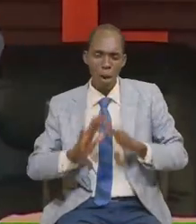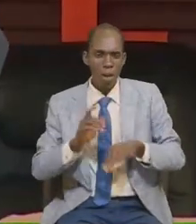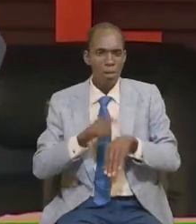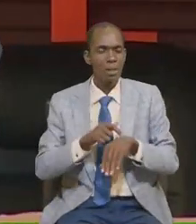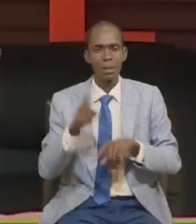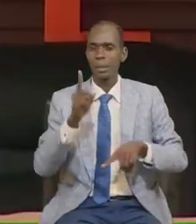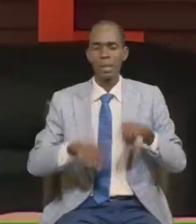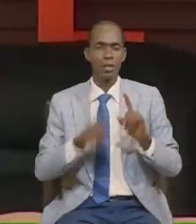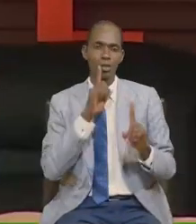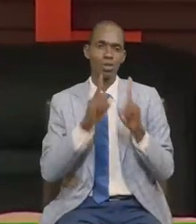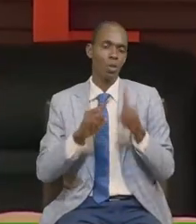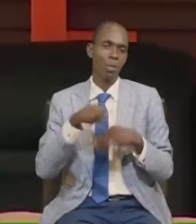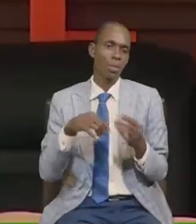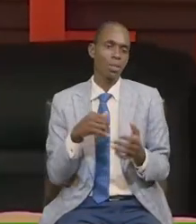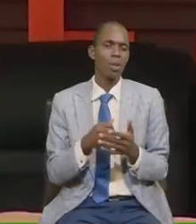le désir